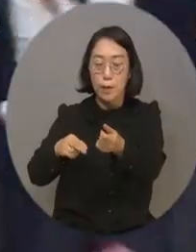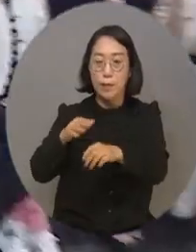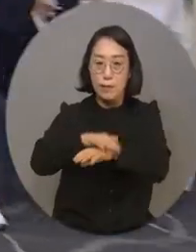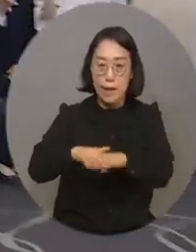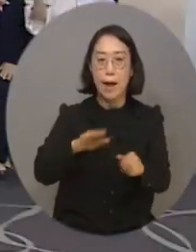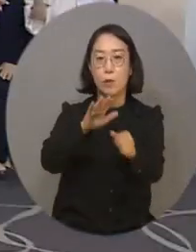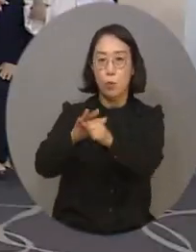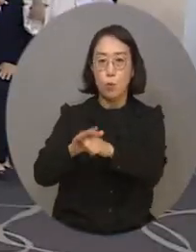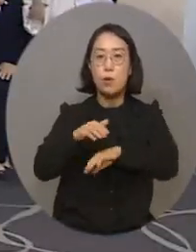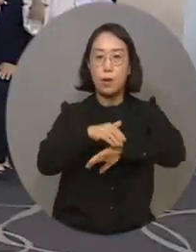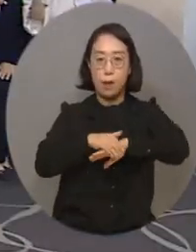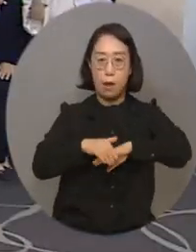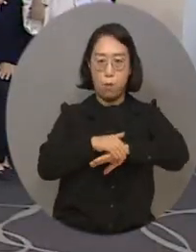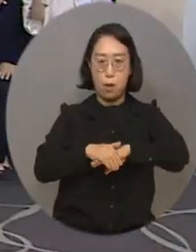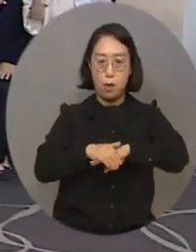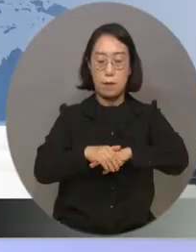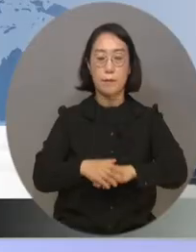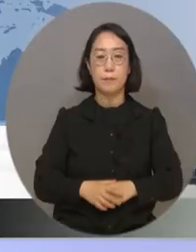계획입니다.